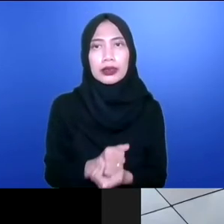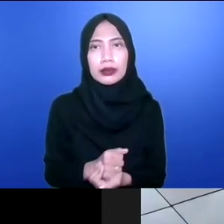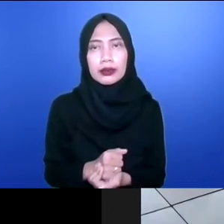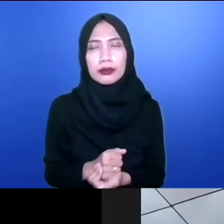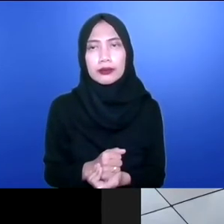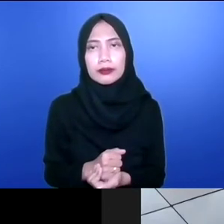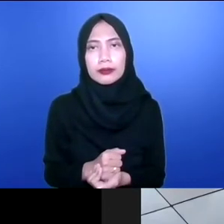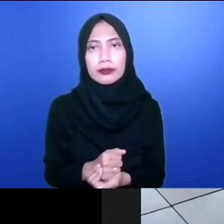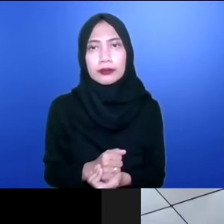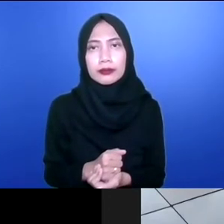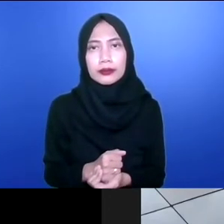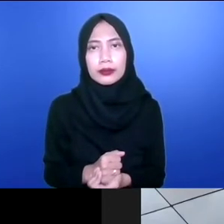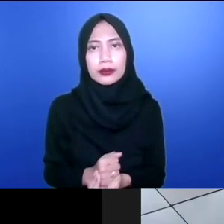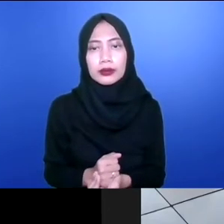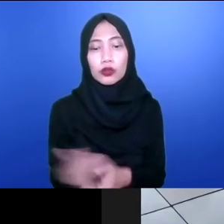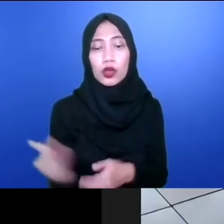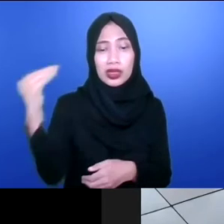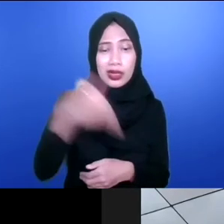di